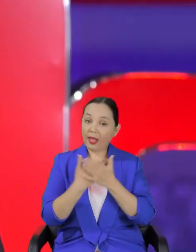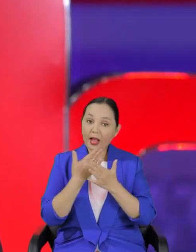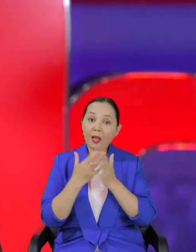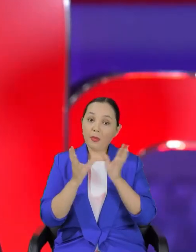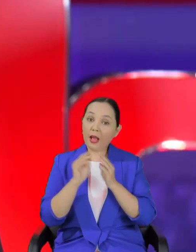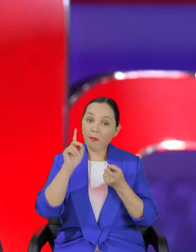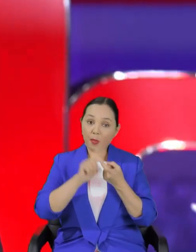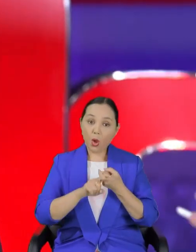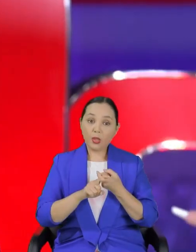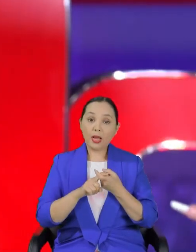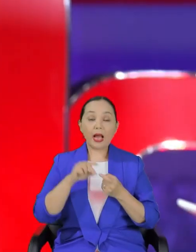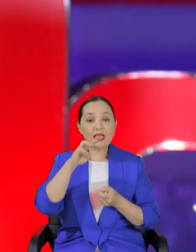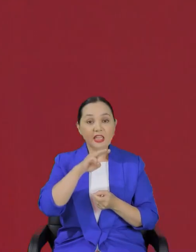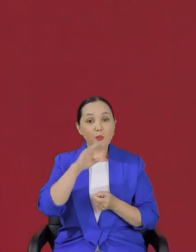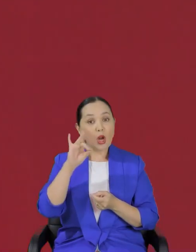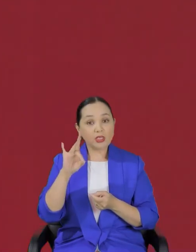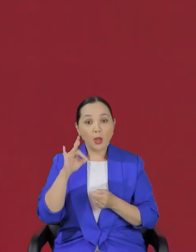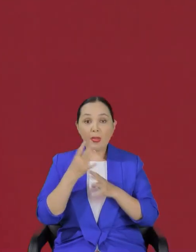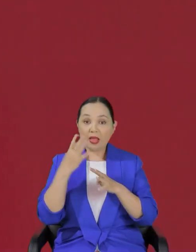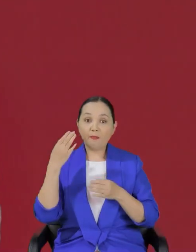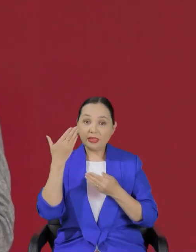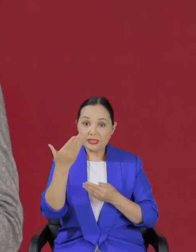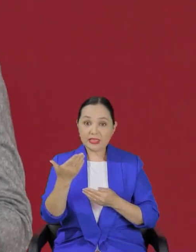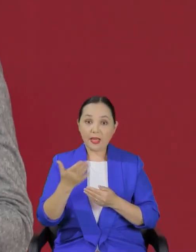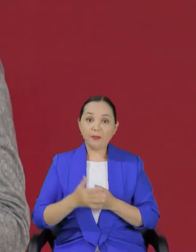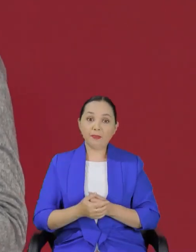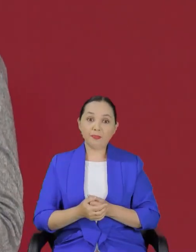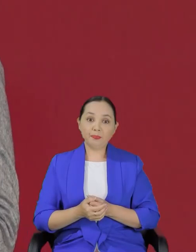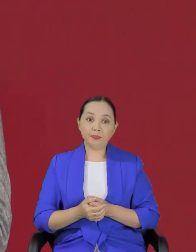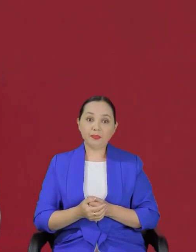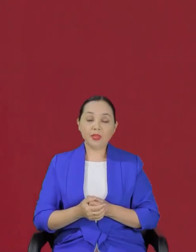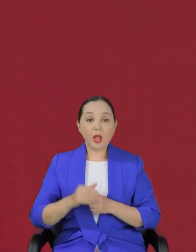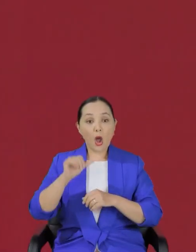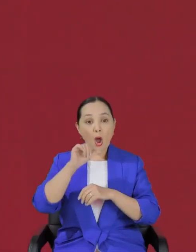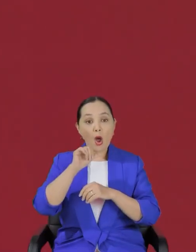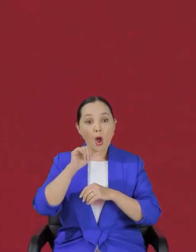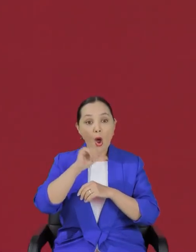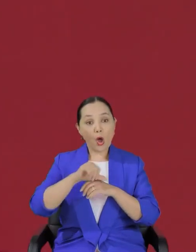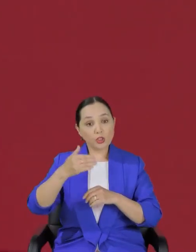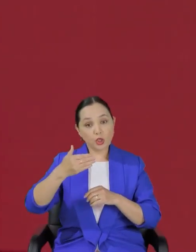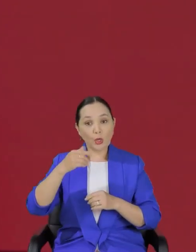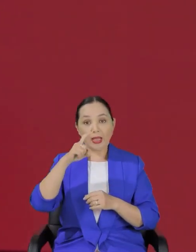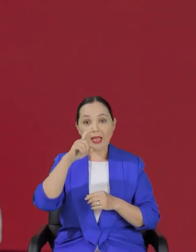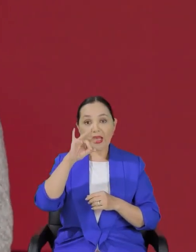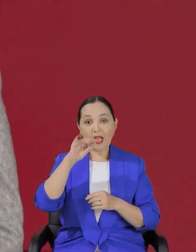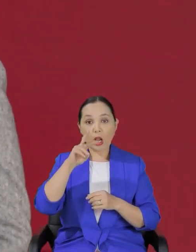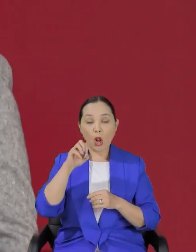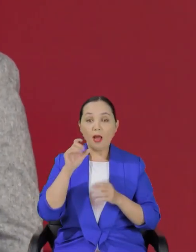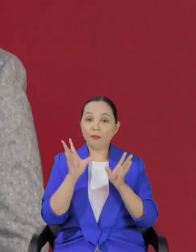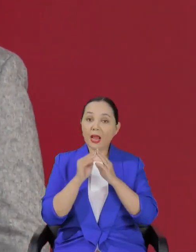yangiliklar bilan bog'liq. Timur Rajabov, navbat sizga. Xorijdan oldin Hilola bilan gaplashamiz. O'zbekiston